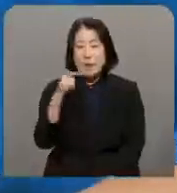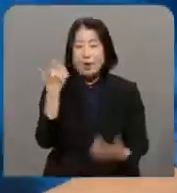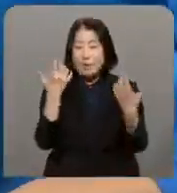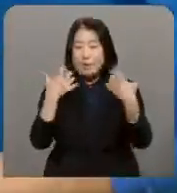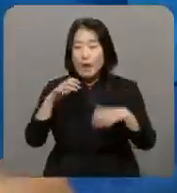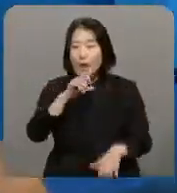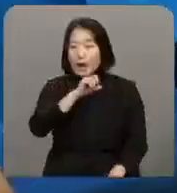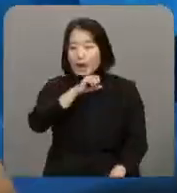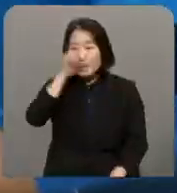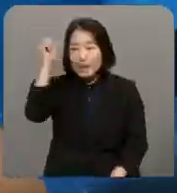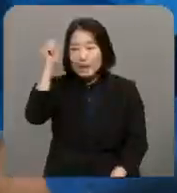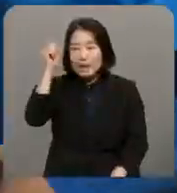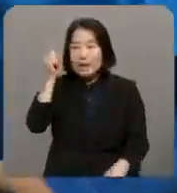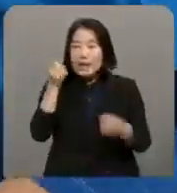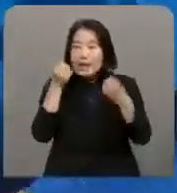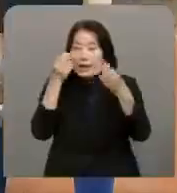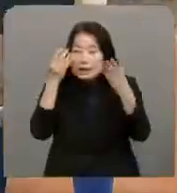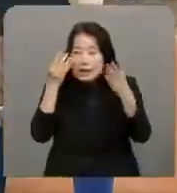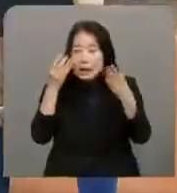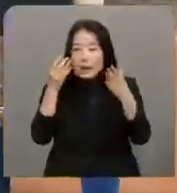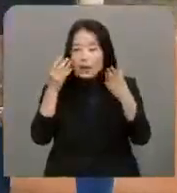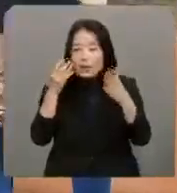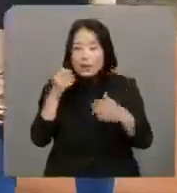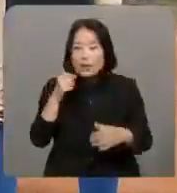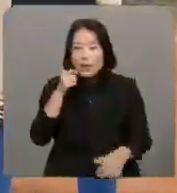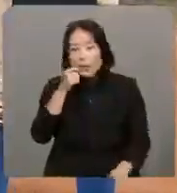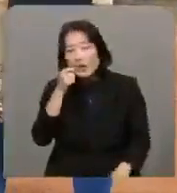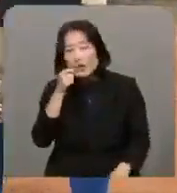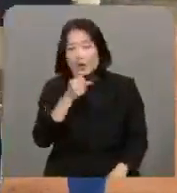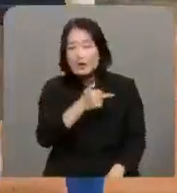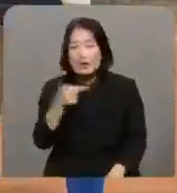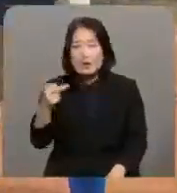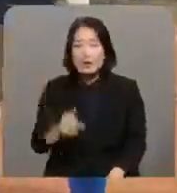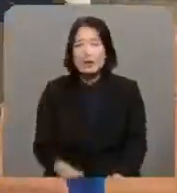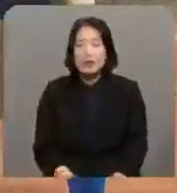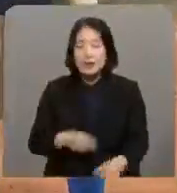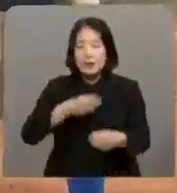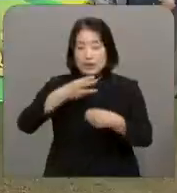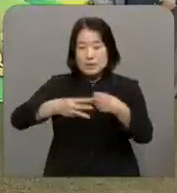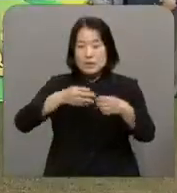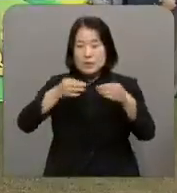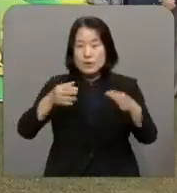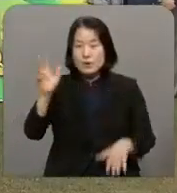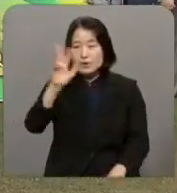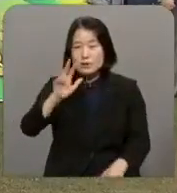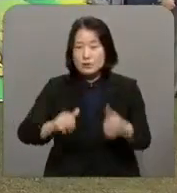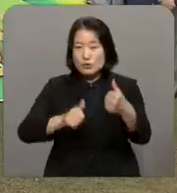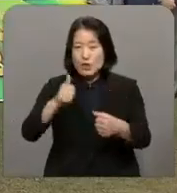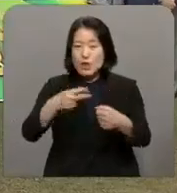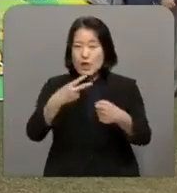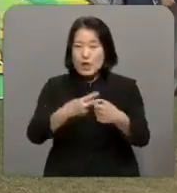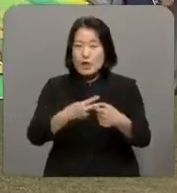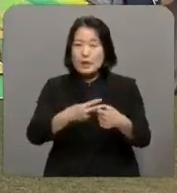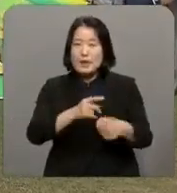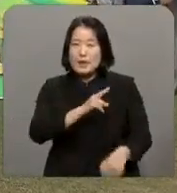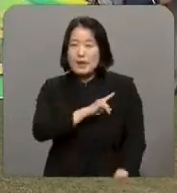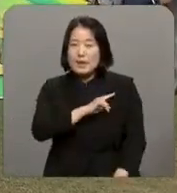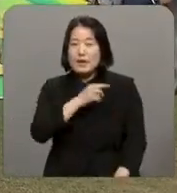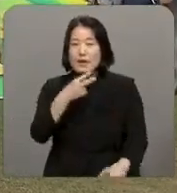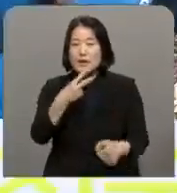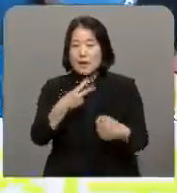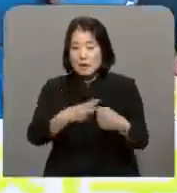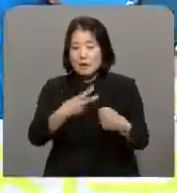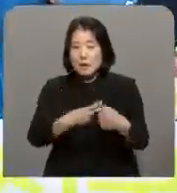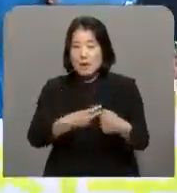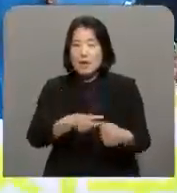재패로 강릉고의 신흥야구 명문 입지는 더욱 공고해졌습니다. 최근 3년 동안 전국대회 2차례 우승, 3차례